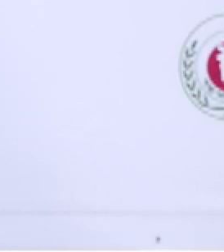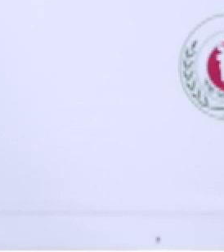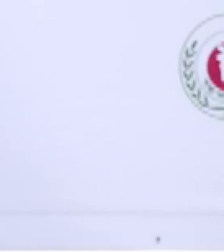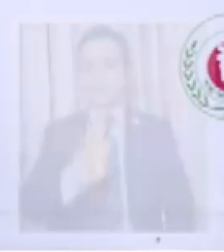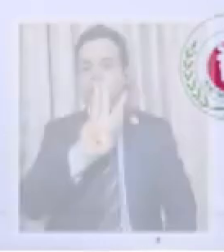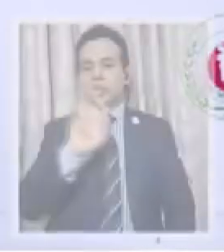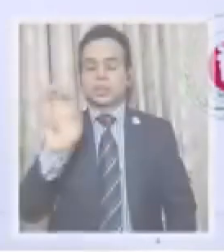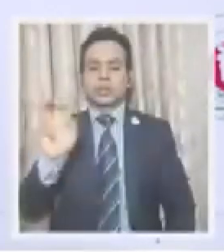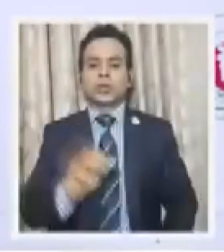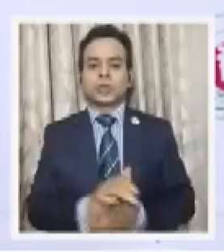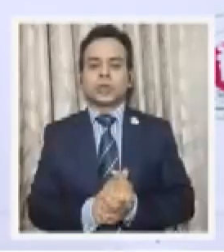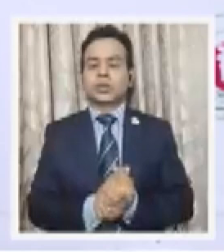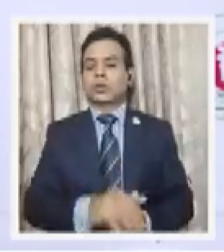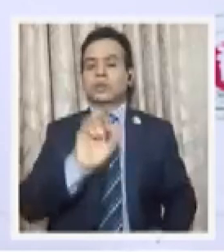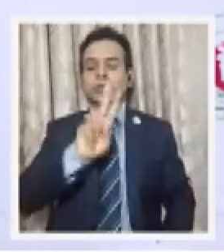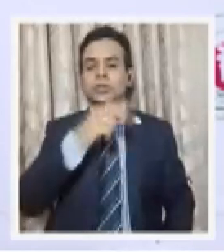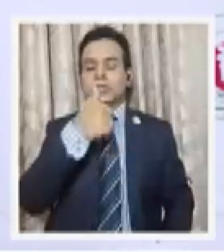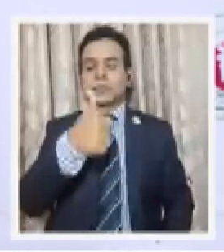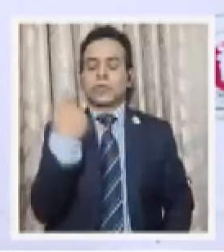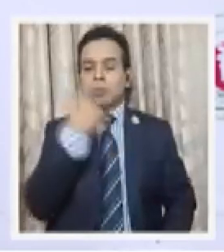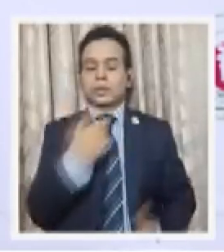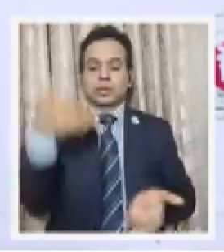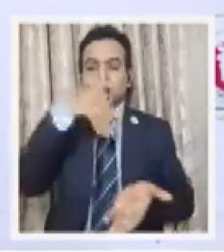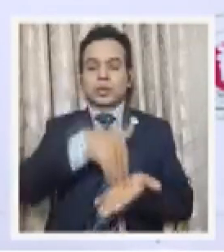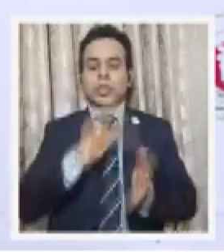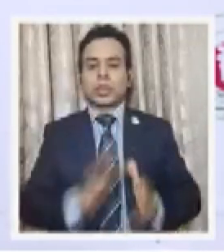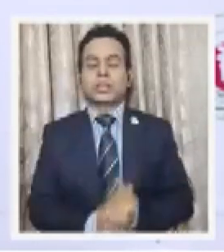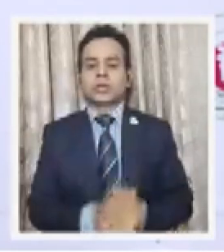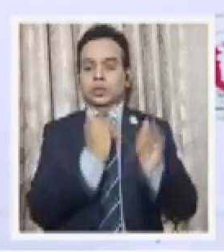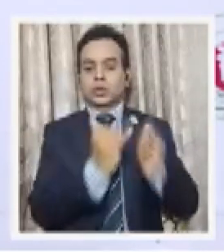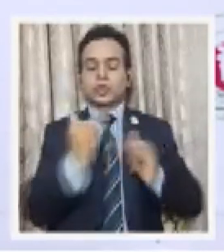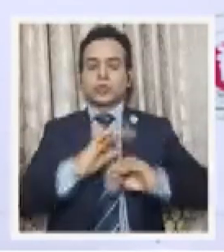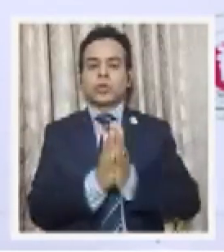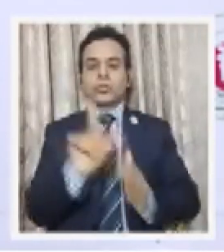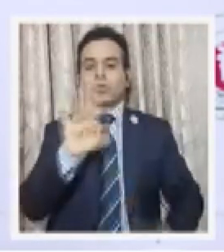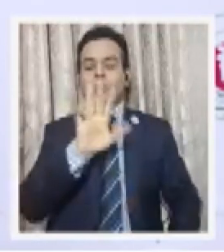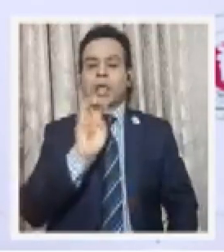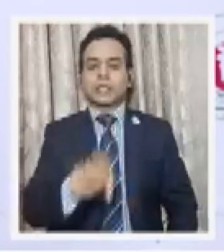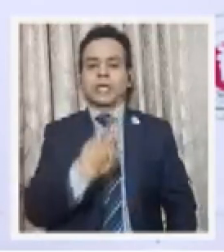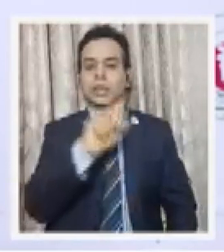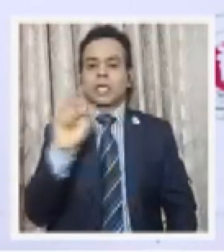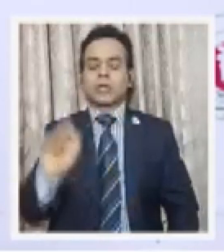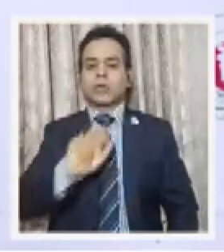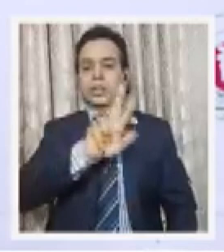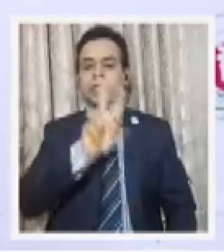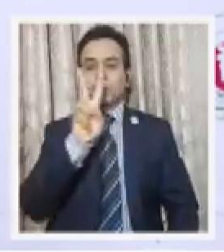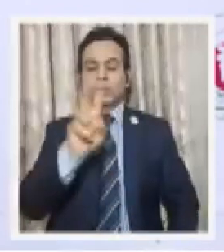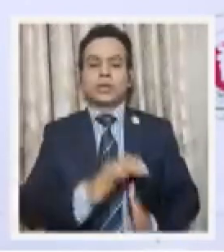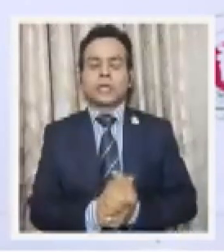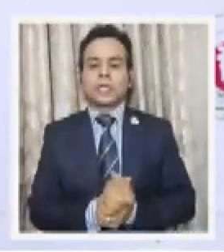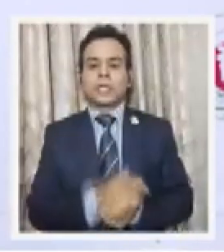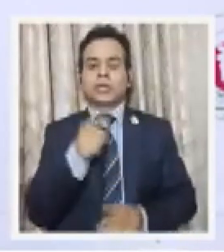আইসিইউ শয্যা সংখ্যা 533টি, খালি আছে 248টি আইসিইউ শয্যা। সারা দেশে অক্সিজেন সিলিন্ডারের সংখ্যা